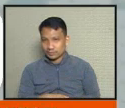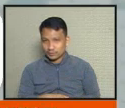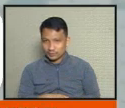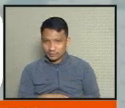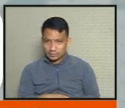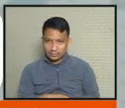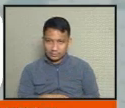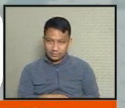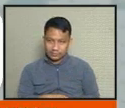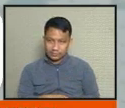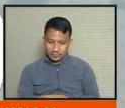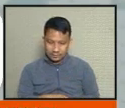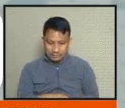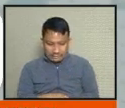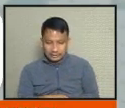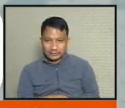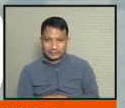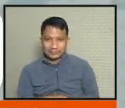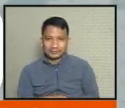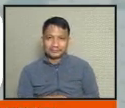Di ba, sir? Opo.